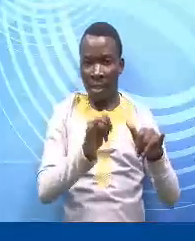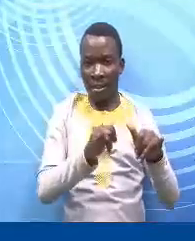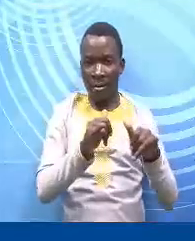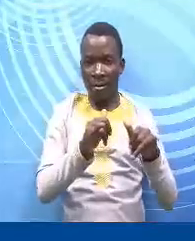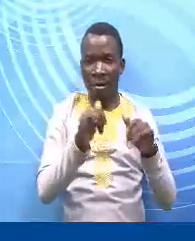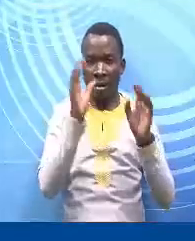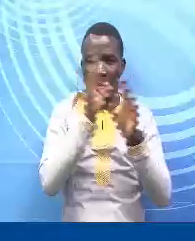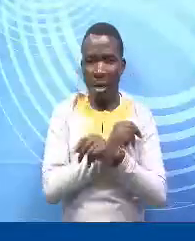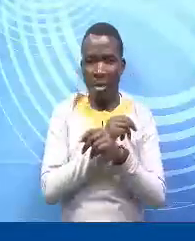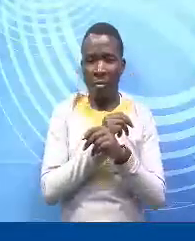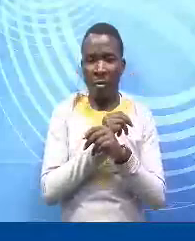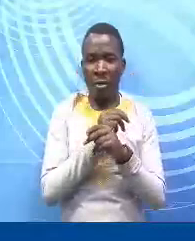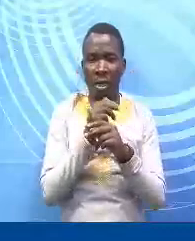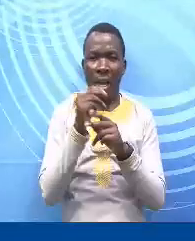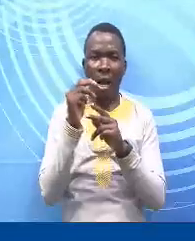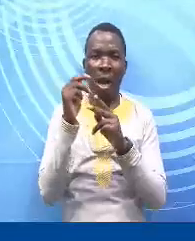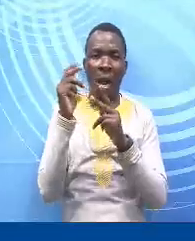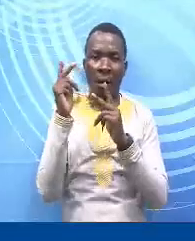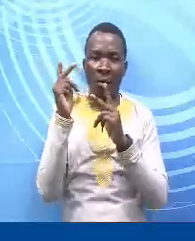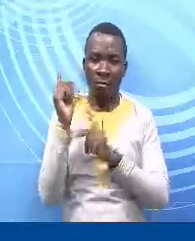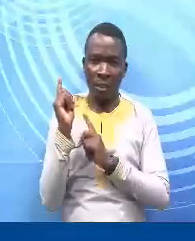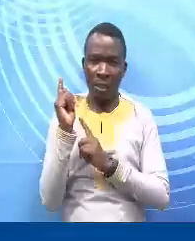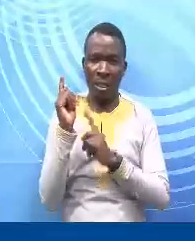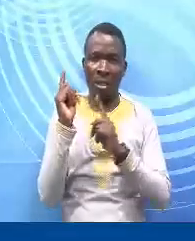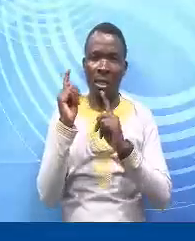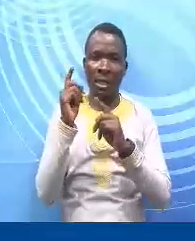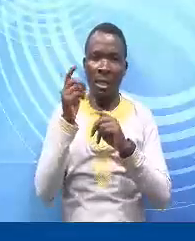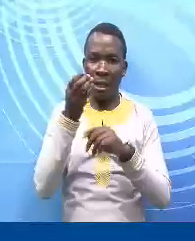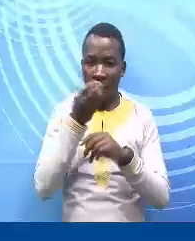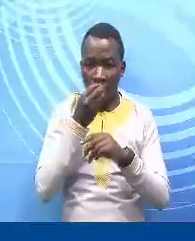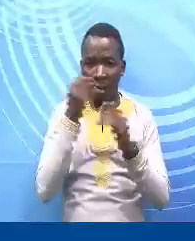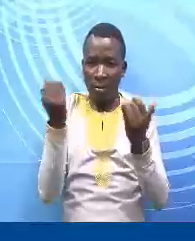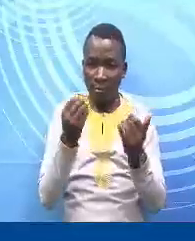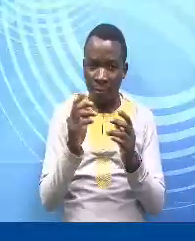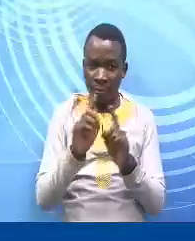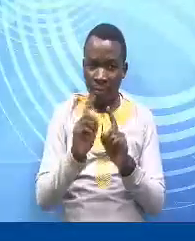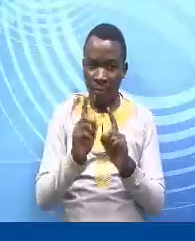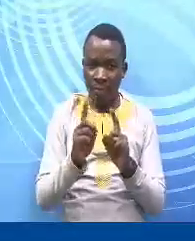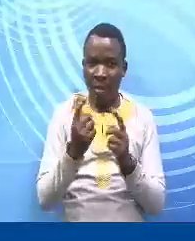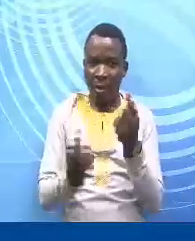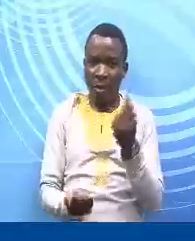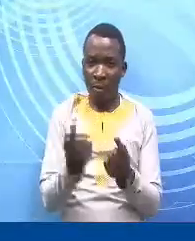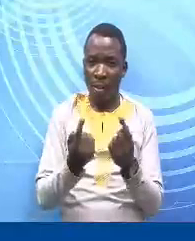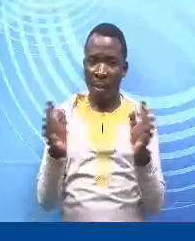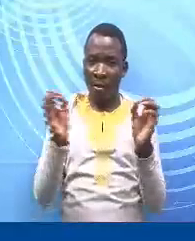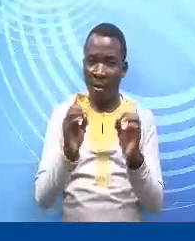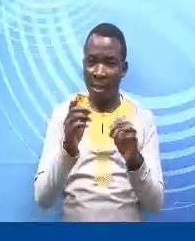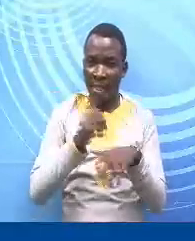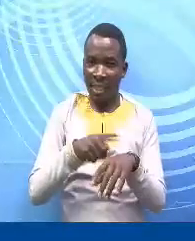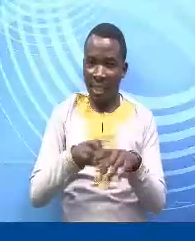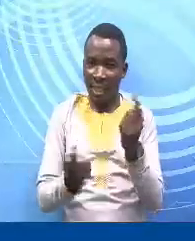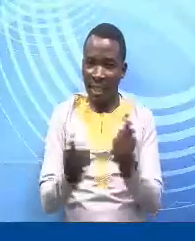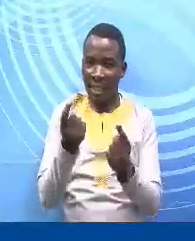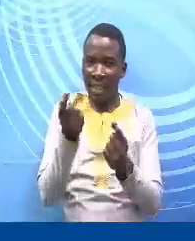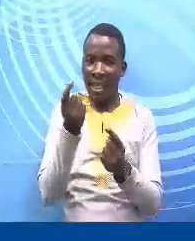umutekano ntibateka simbya niyo nshyize amazi kuziko gushyusha kugira ngo igikoma baraterwa bakayavana bakamena nagira ngo